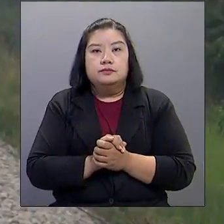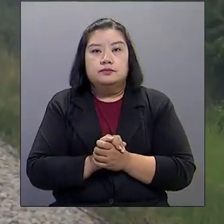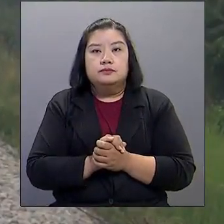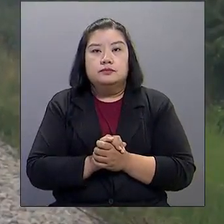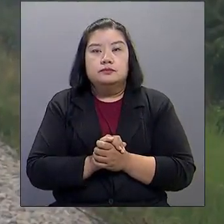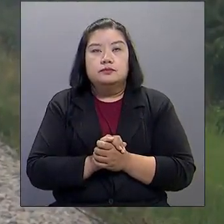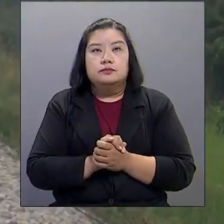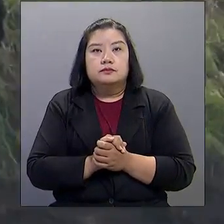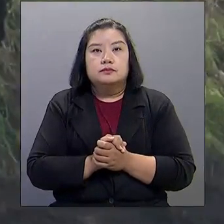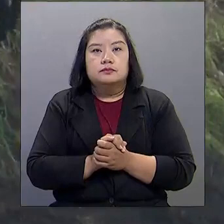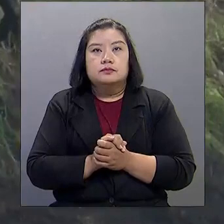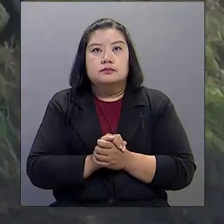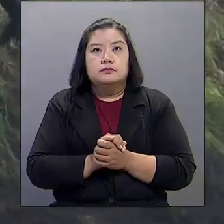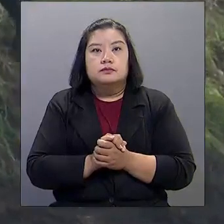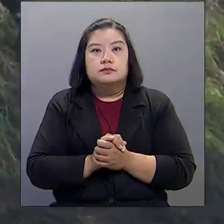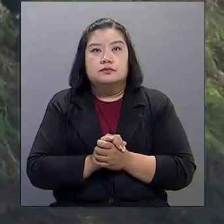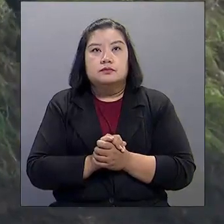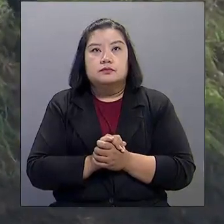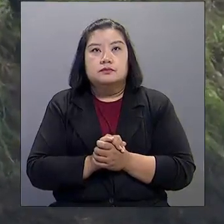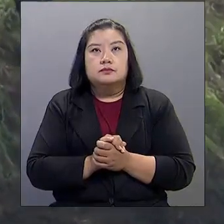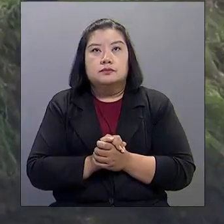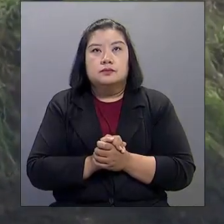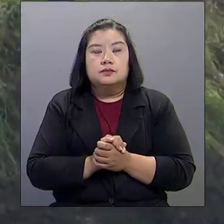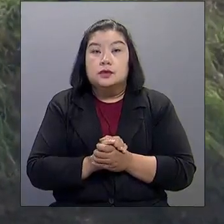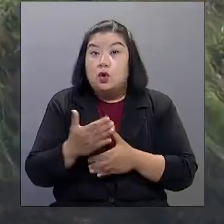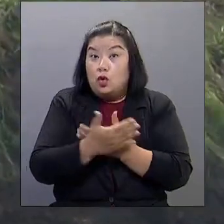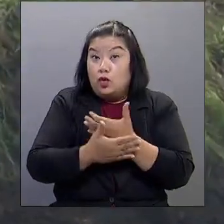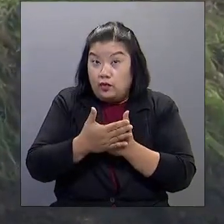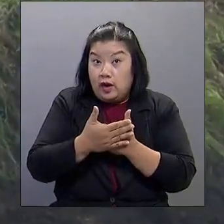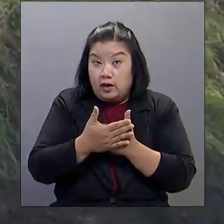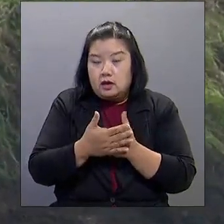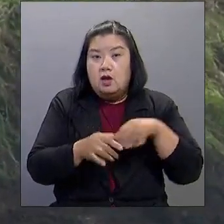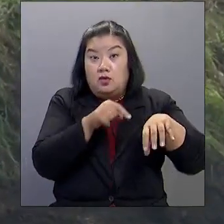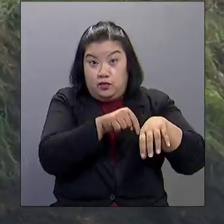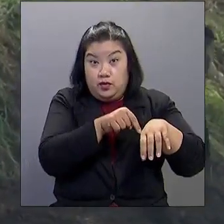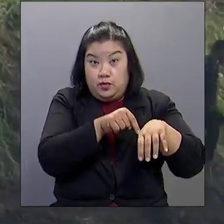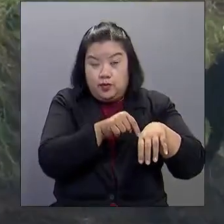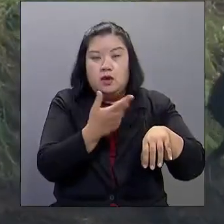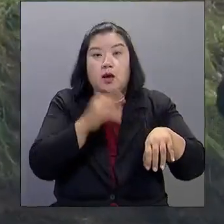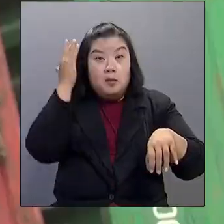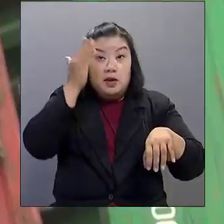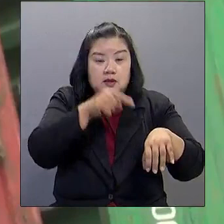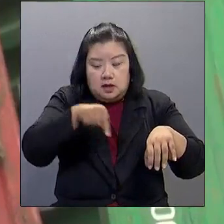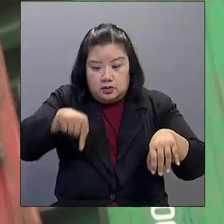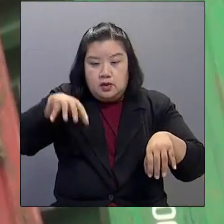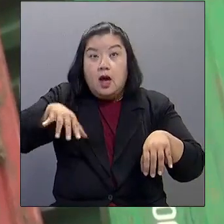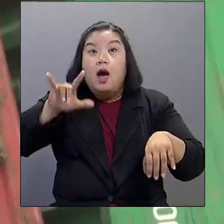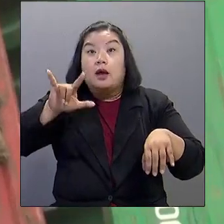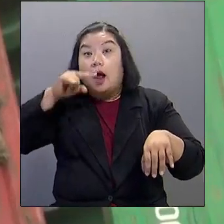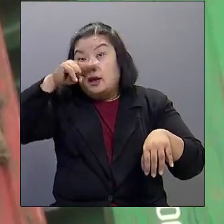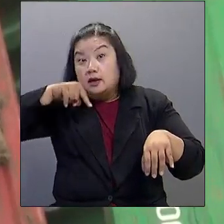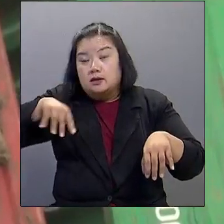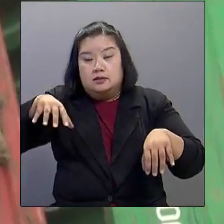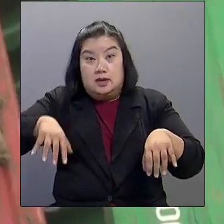สำหรับขบวนรถไฟระหว่างประเทศกัวลาลัมเปอร์หาดใหญ่ซึ่งมีกำหนดจะเดินทางมาถึงสถานีรถไฟหาด